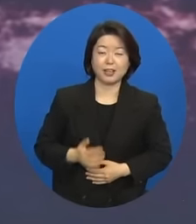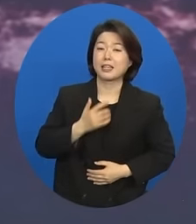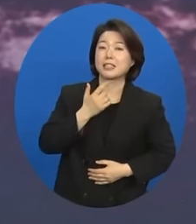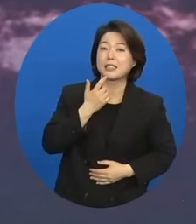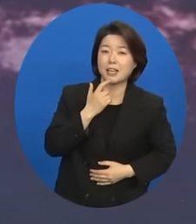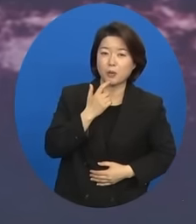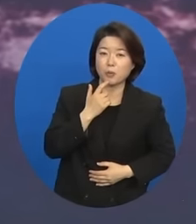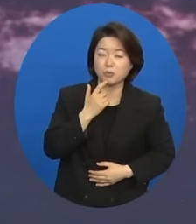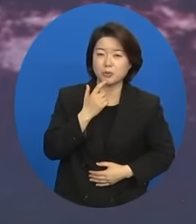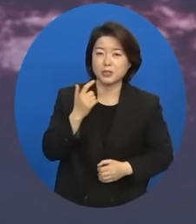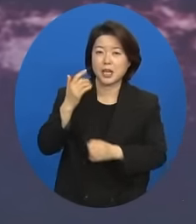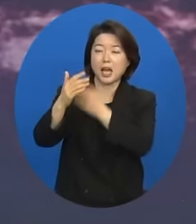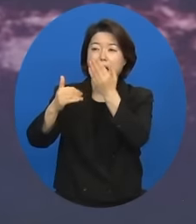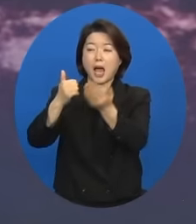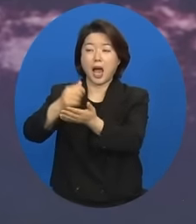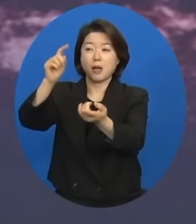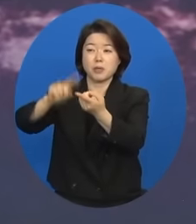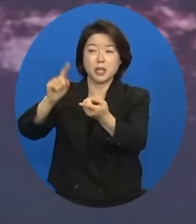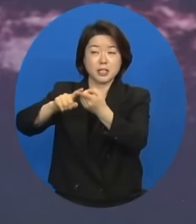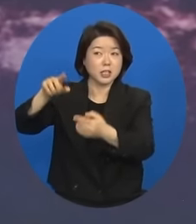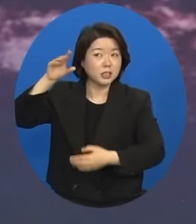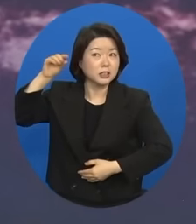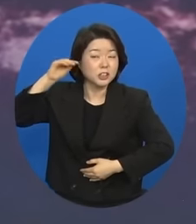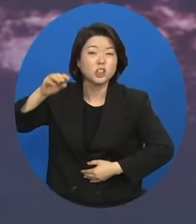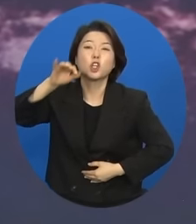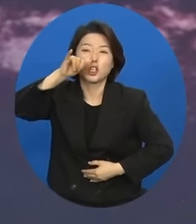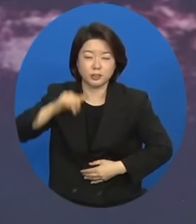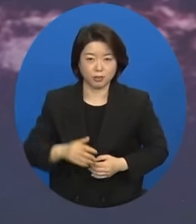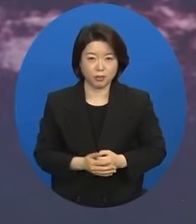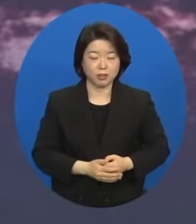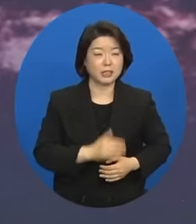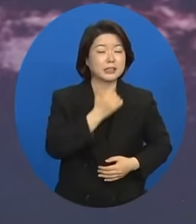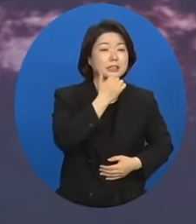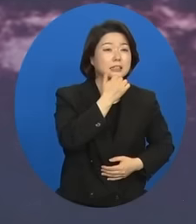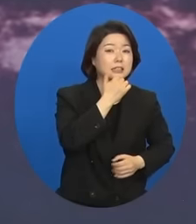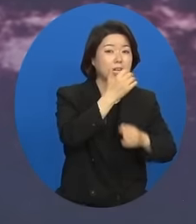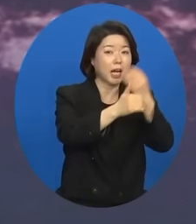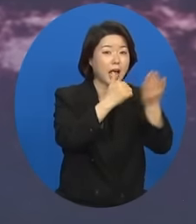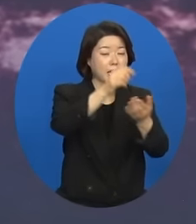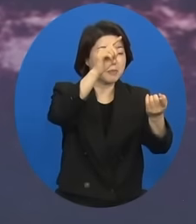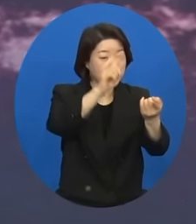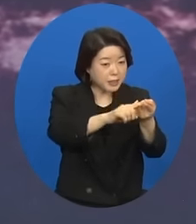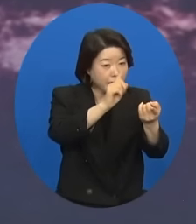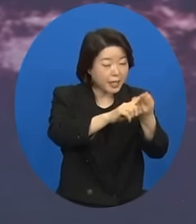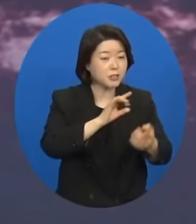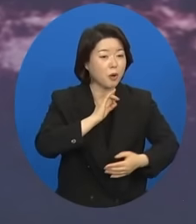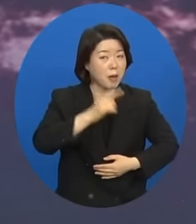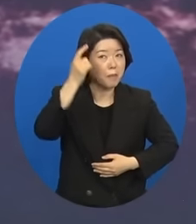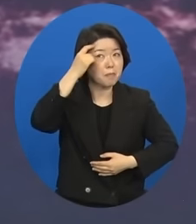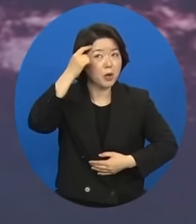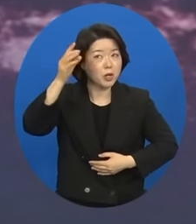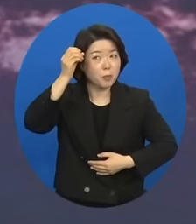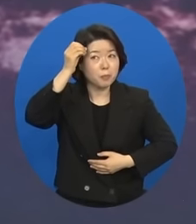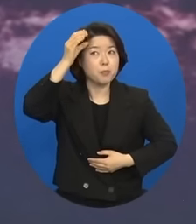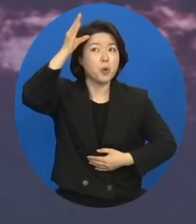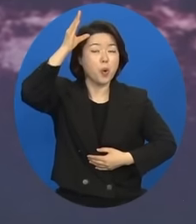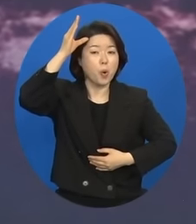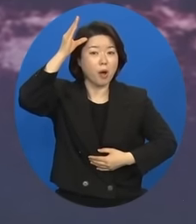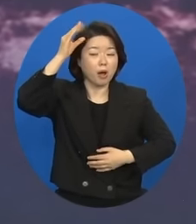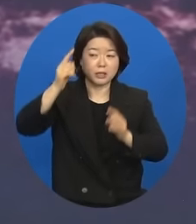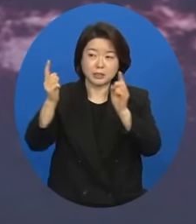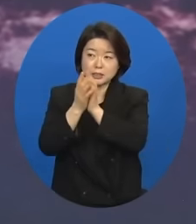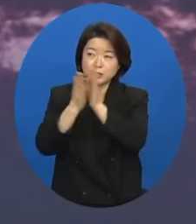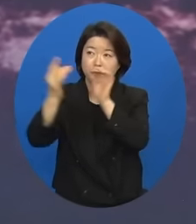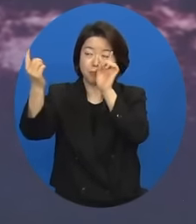야곱은 하나님의 대해서 들었고 이삭의 하나님의 관해서만 머리로 알뿐 직접 하나님을